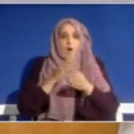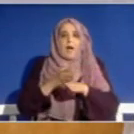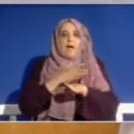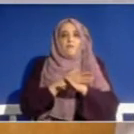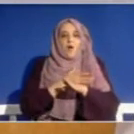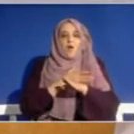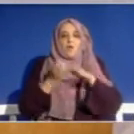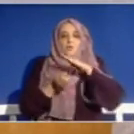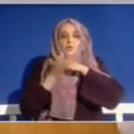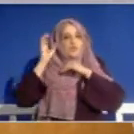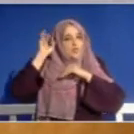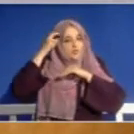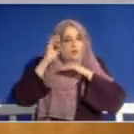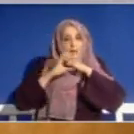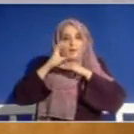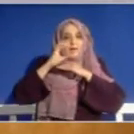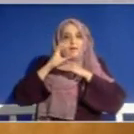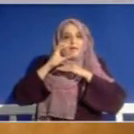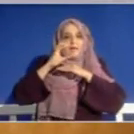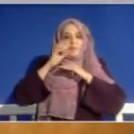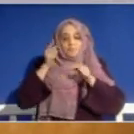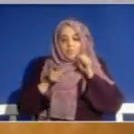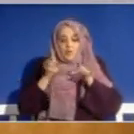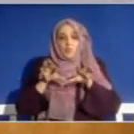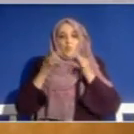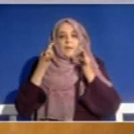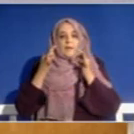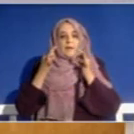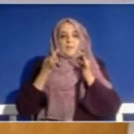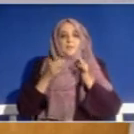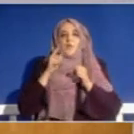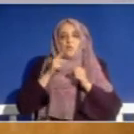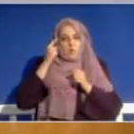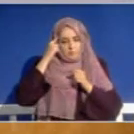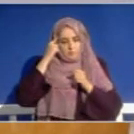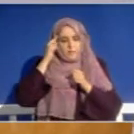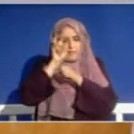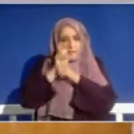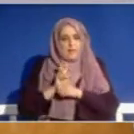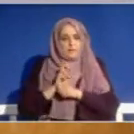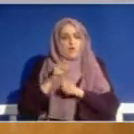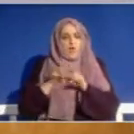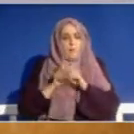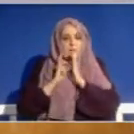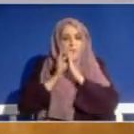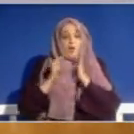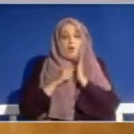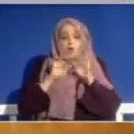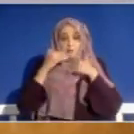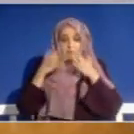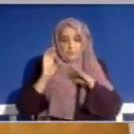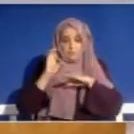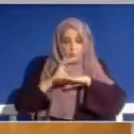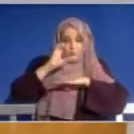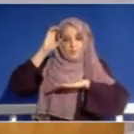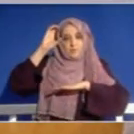تشرق الشمس وبعد صلاة الصبح صادفتي آية السجدة خلاص ديريها في بالك بيراه يدين عليك بعد ما تشرق الشمس وتطلع